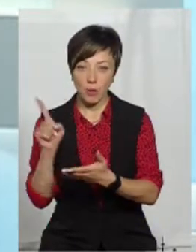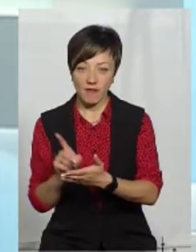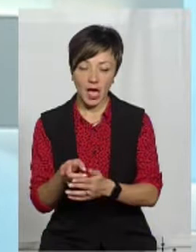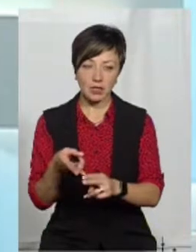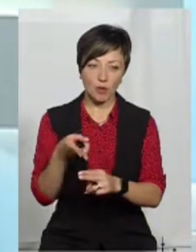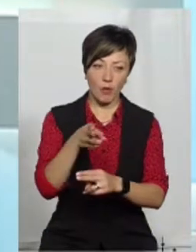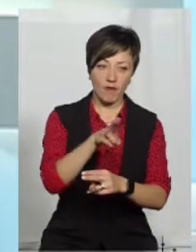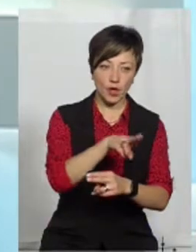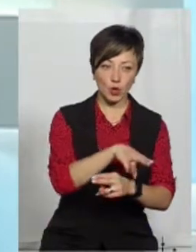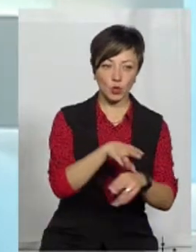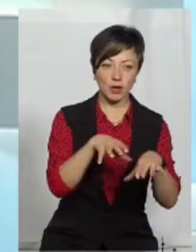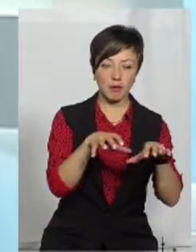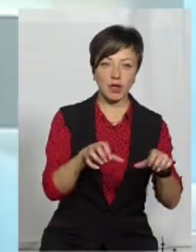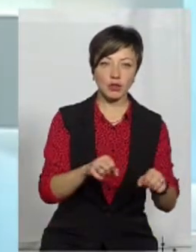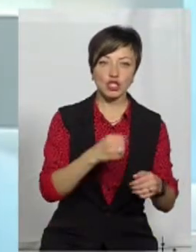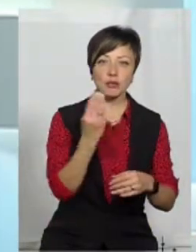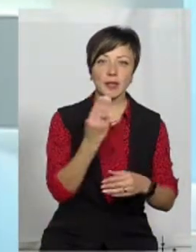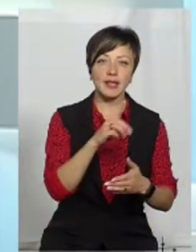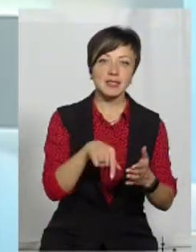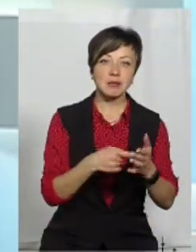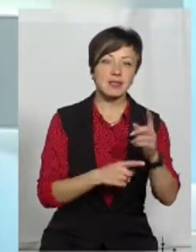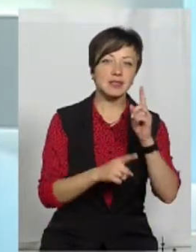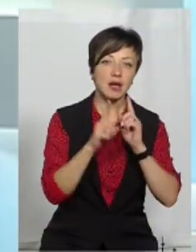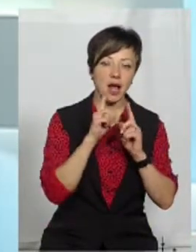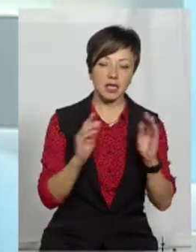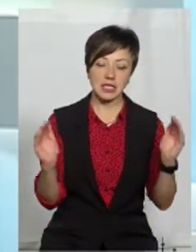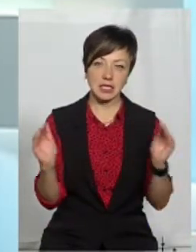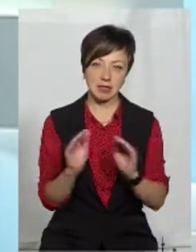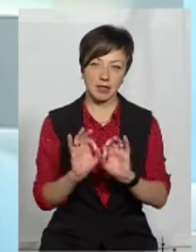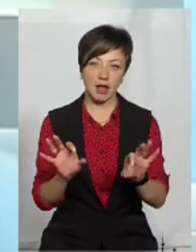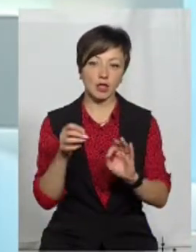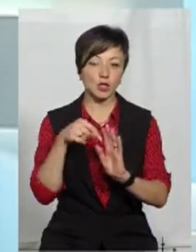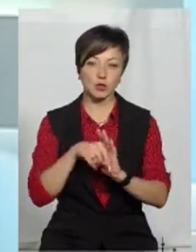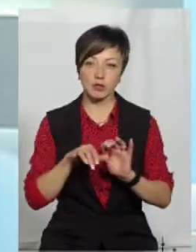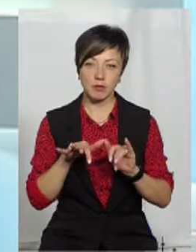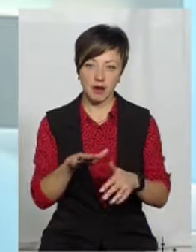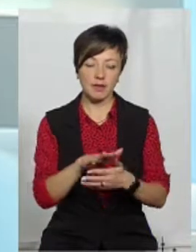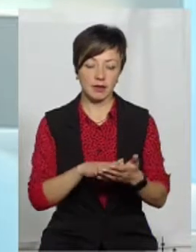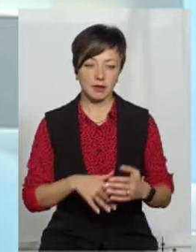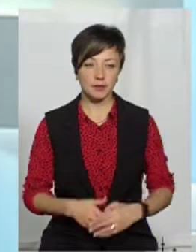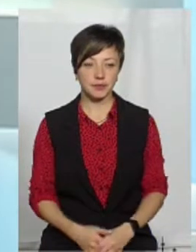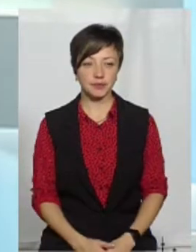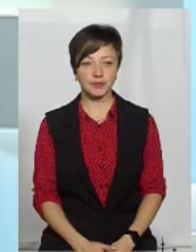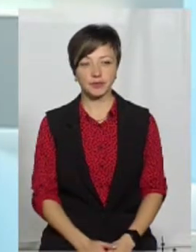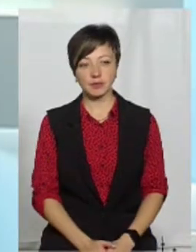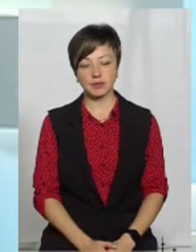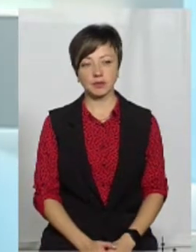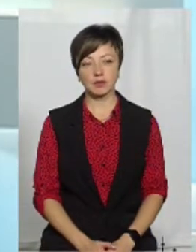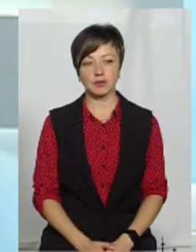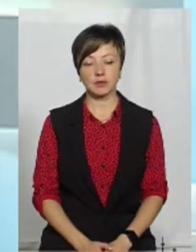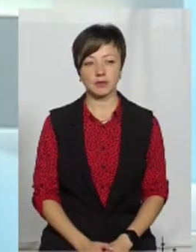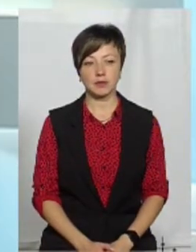зобов'язана повернути майно Шепетівській міськраді. Стисло нагадаємо суть справи і продовжимо розмову.